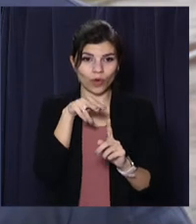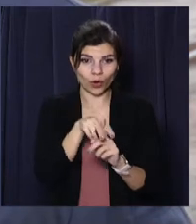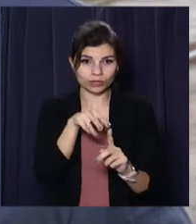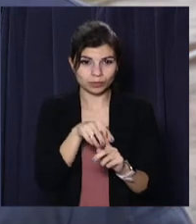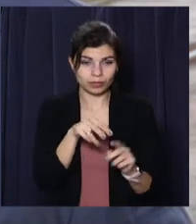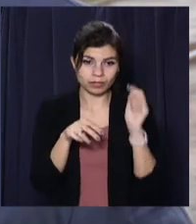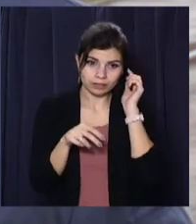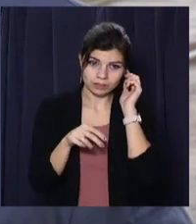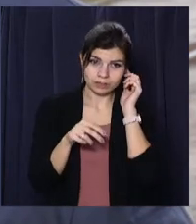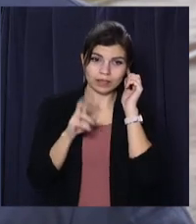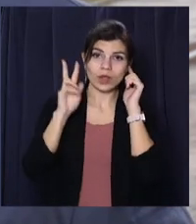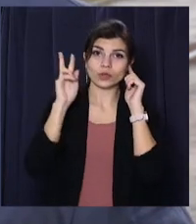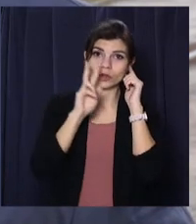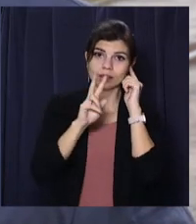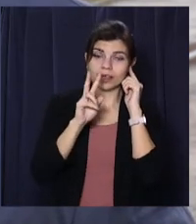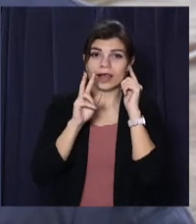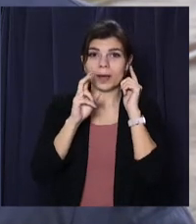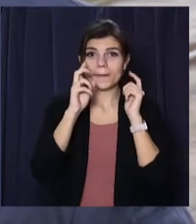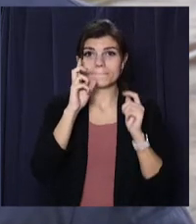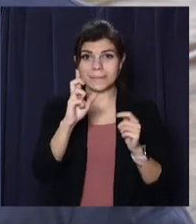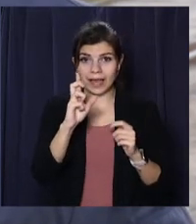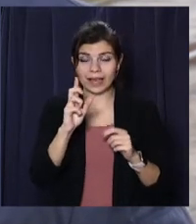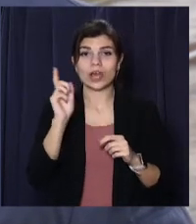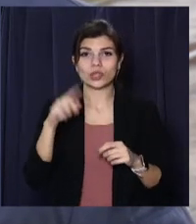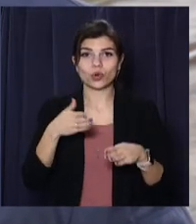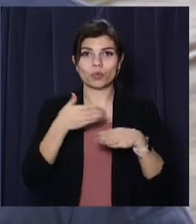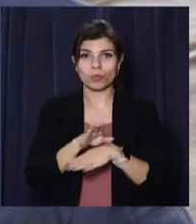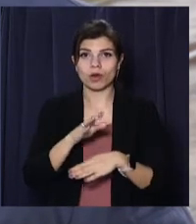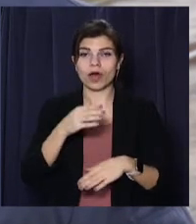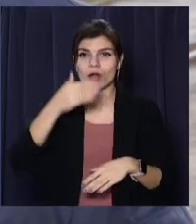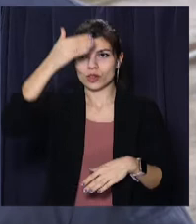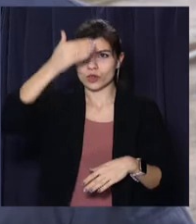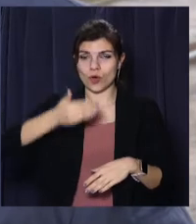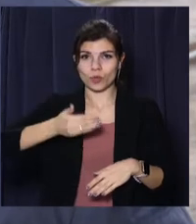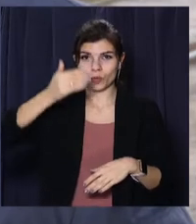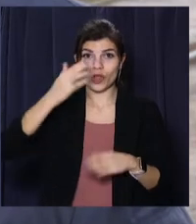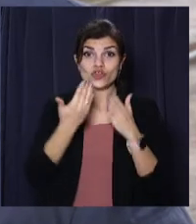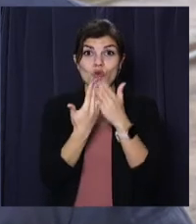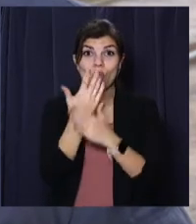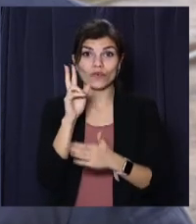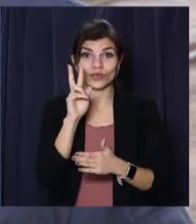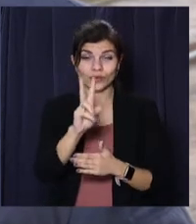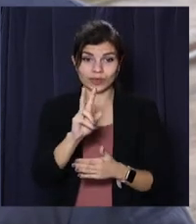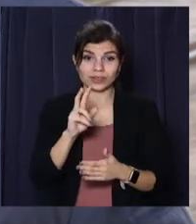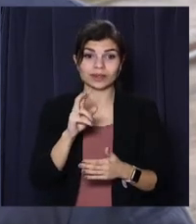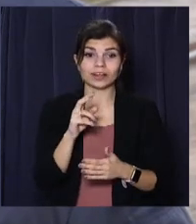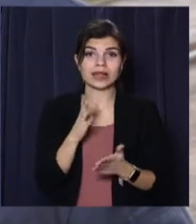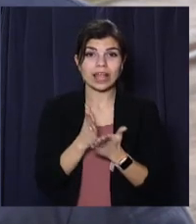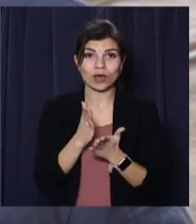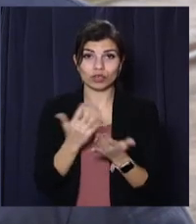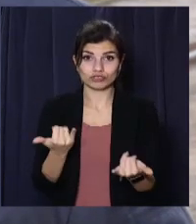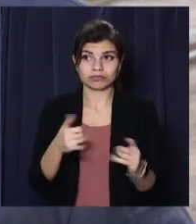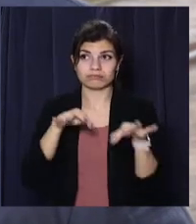USB-розетка в тролейбусі Б, а також розбите лобове панорамне стекло в новому тролейбусі 21-го маршрута. Тролейбус знаходиться в